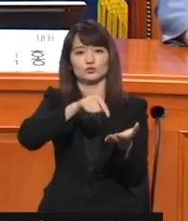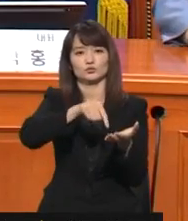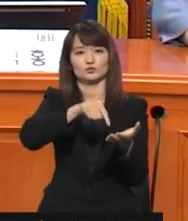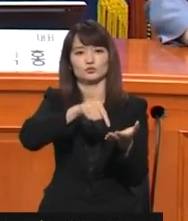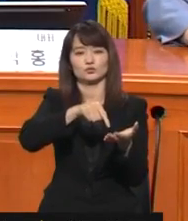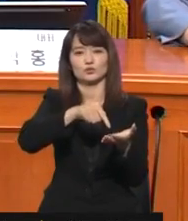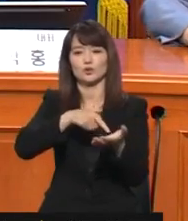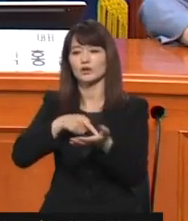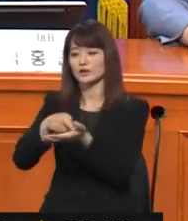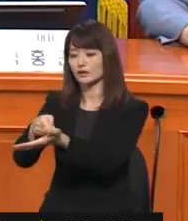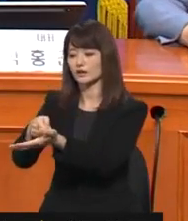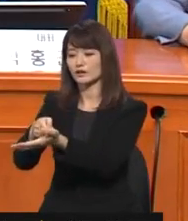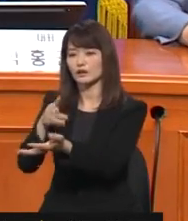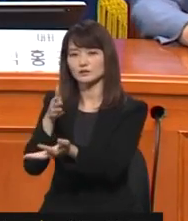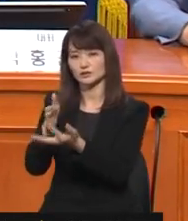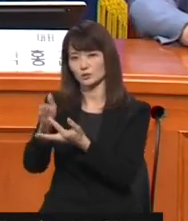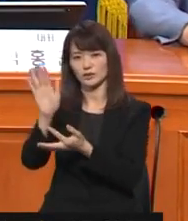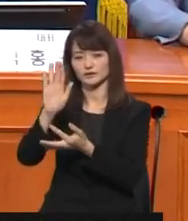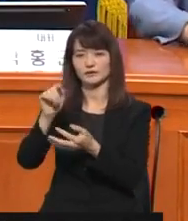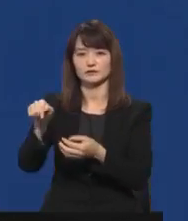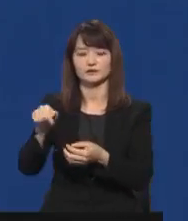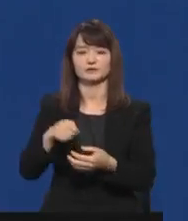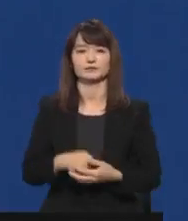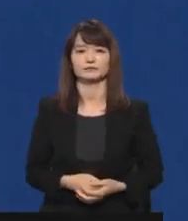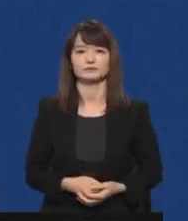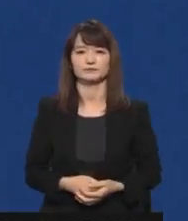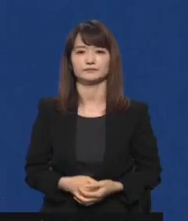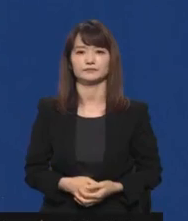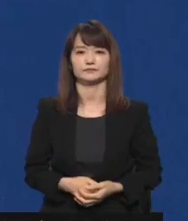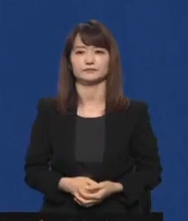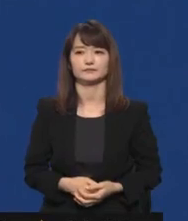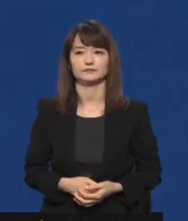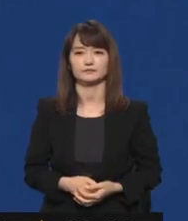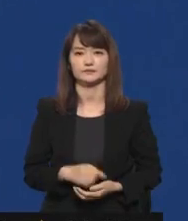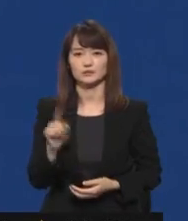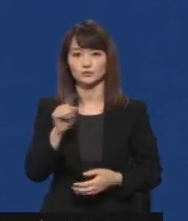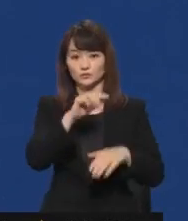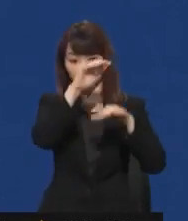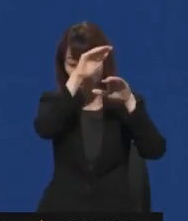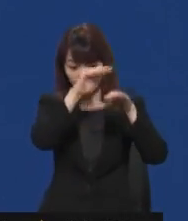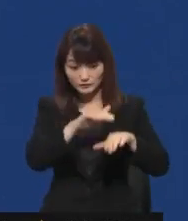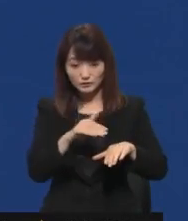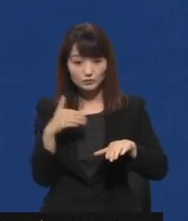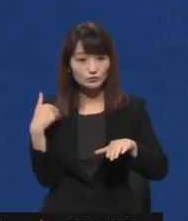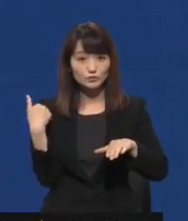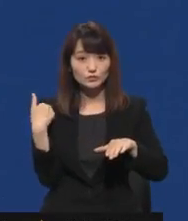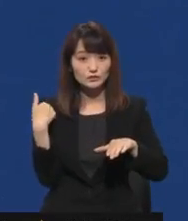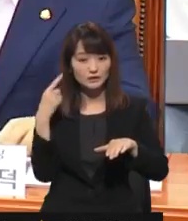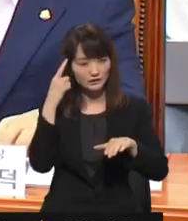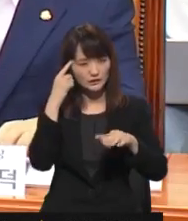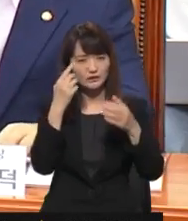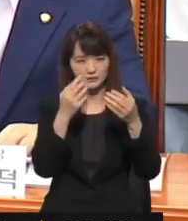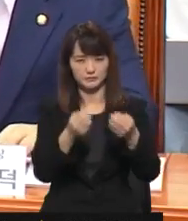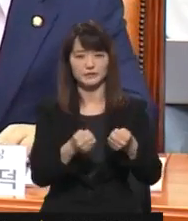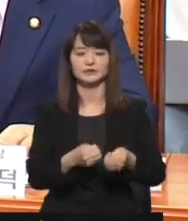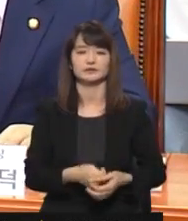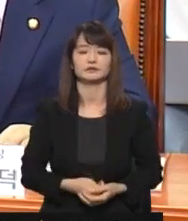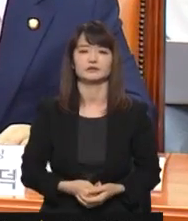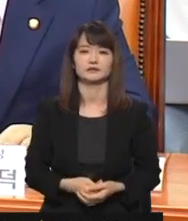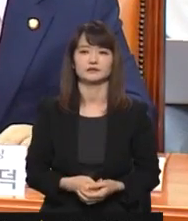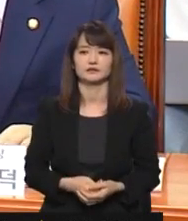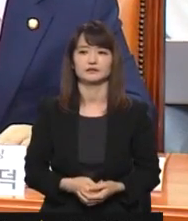되지 않은 건데요 예지 이 부분에 대해서 조금 무슨 내용이 잘 모르겠다 라는 의견들이 좀 있었습니다 그렇기 때문에